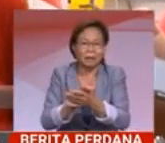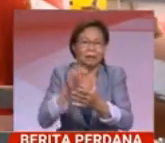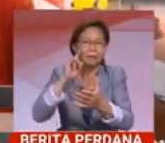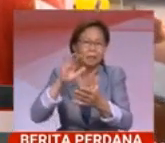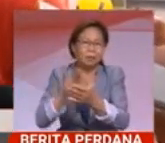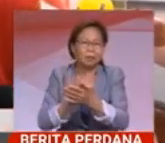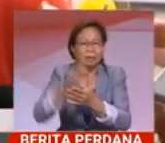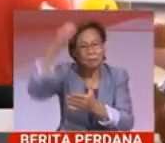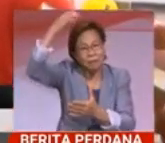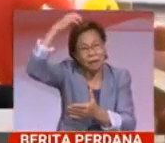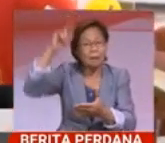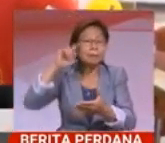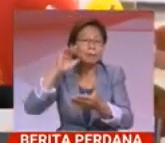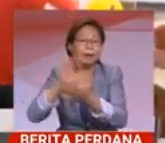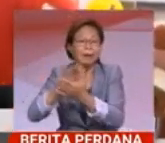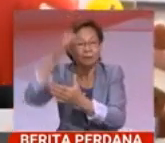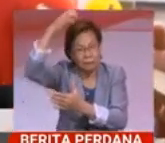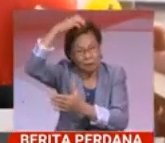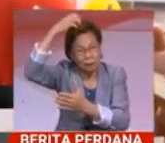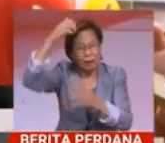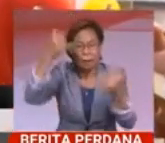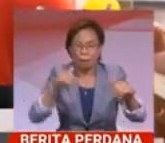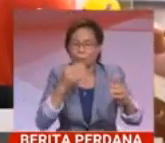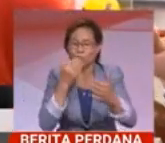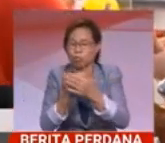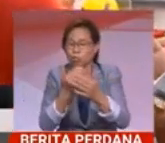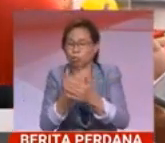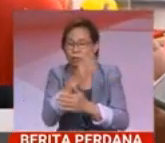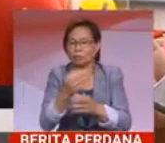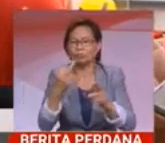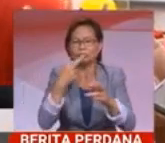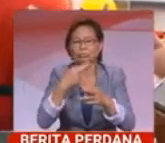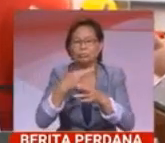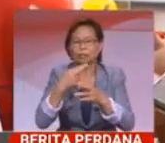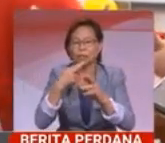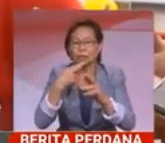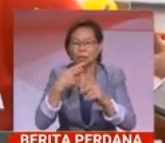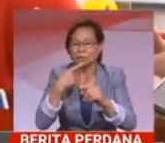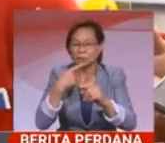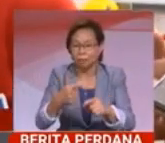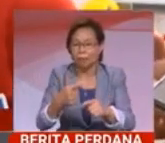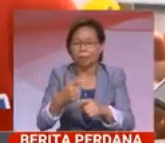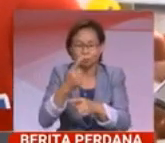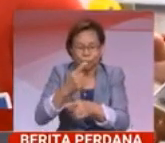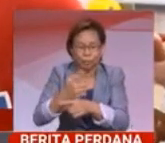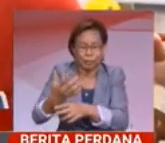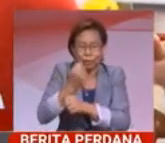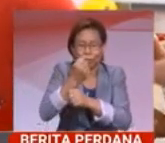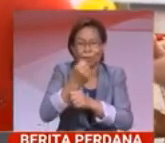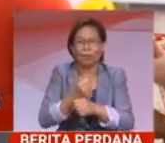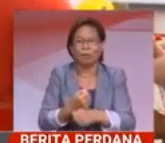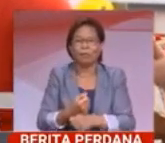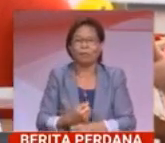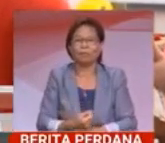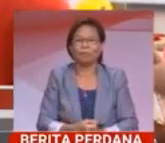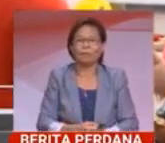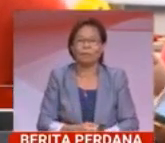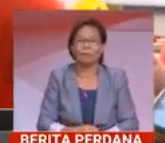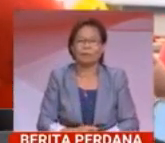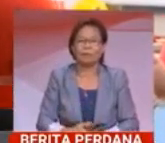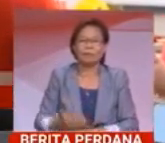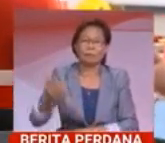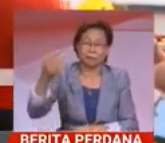kamu membuat kesempatan terbaik dan juga mendapati saat kita berdoa painting the file is the shortest time